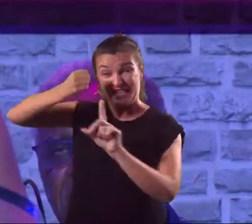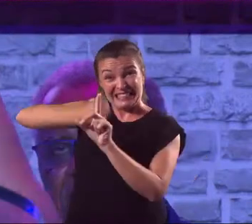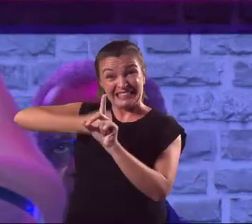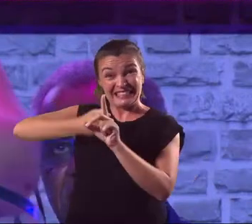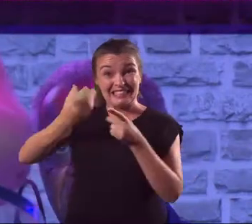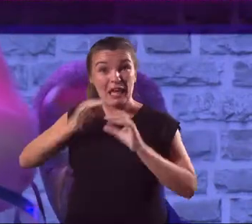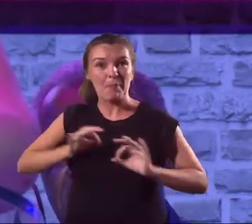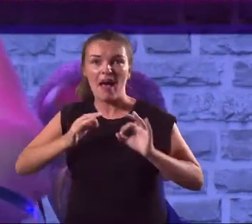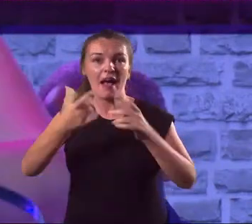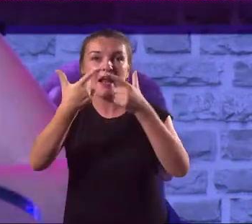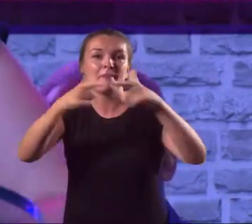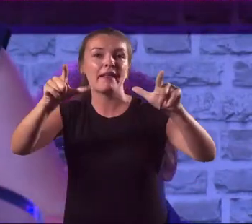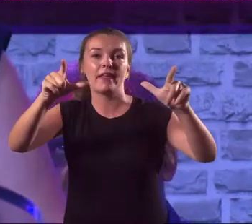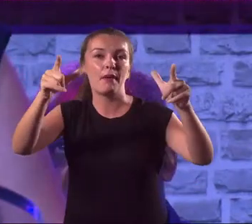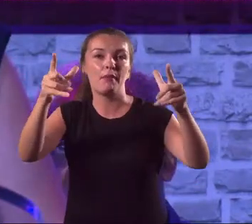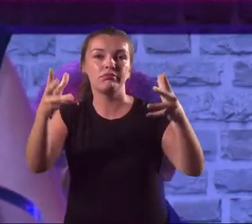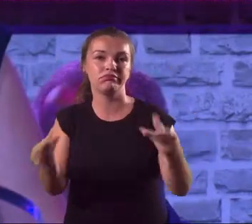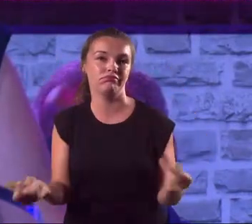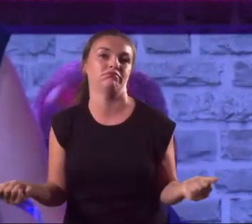Alors,